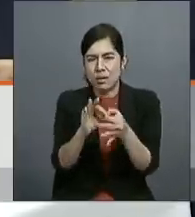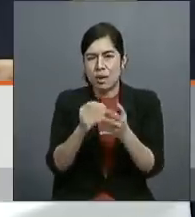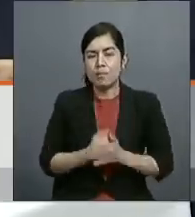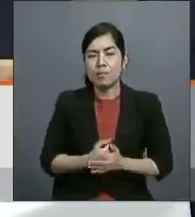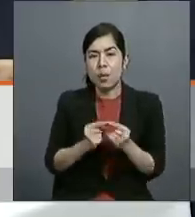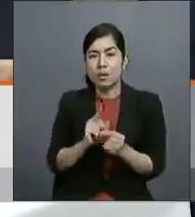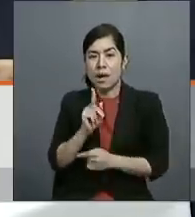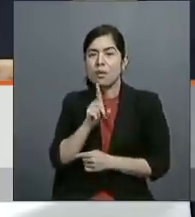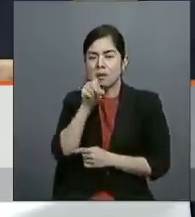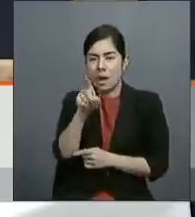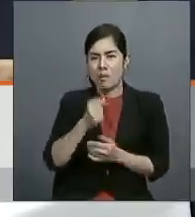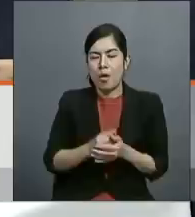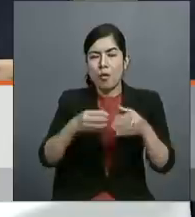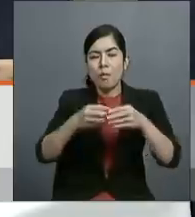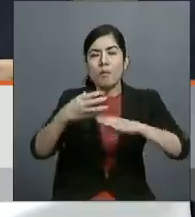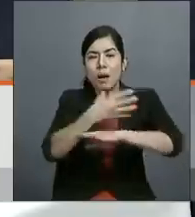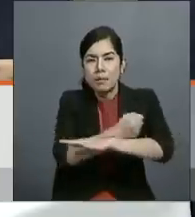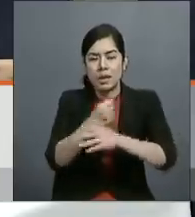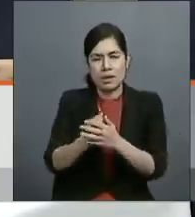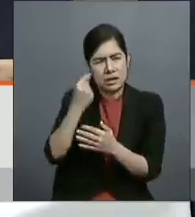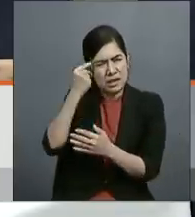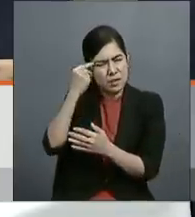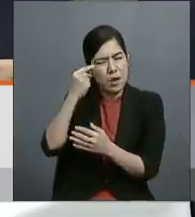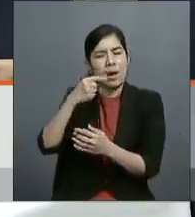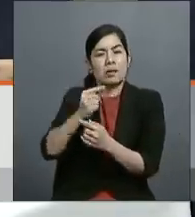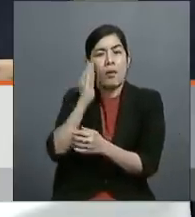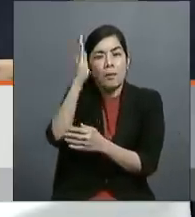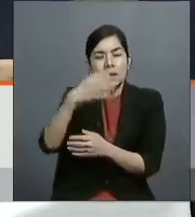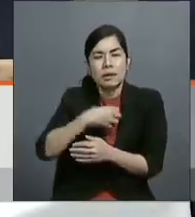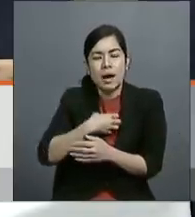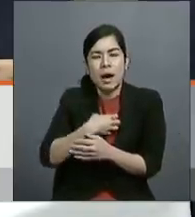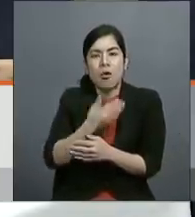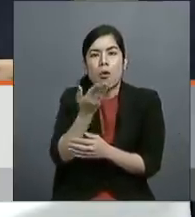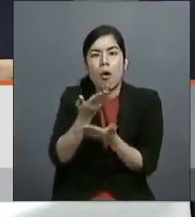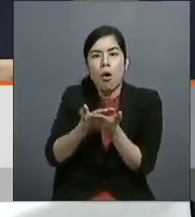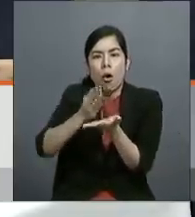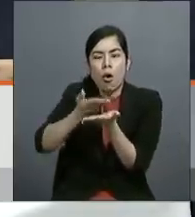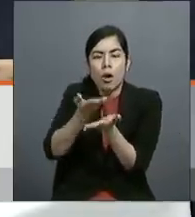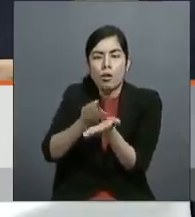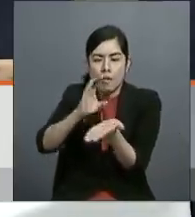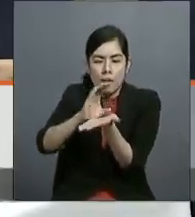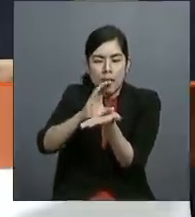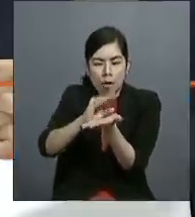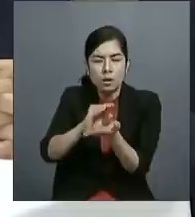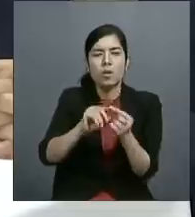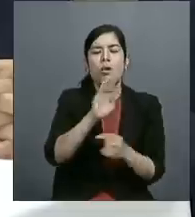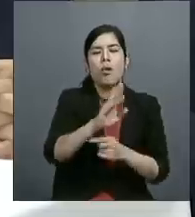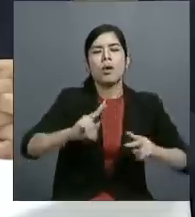อจะลดงบประมาณกระทรวงกลาโหมทำให้กองทัพมีขนาดเล็กลงกระทัดรัดอะ